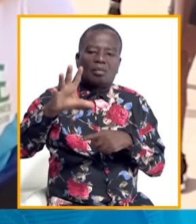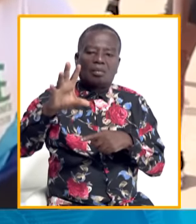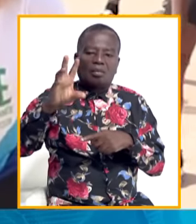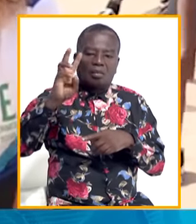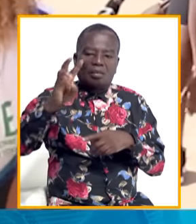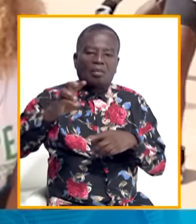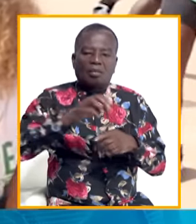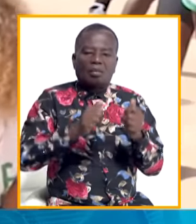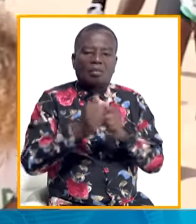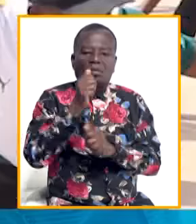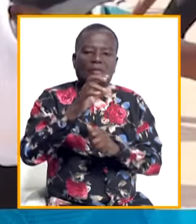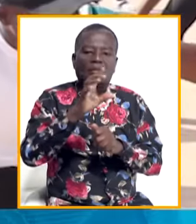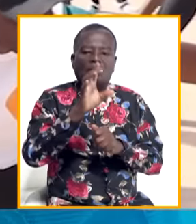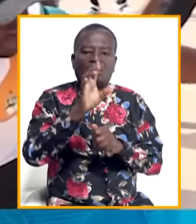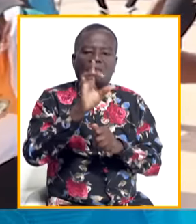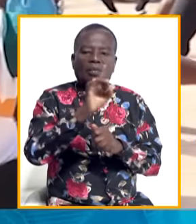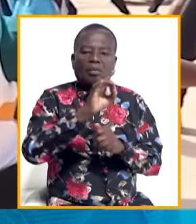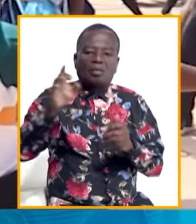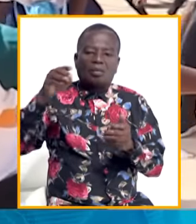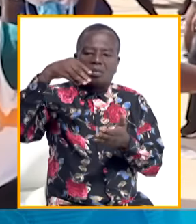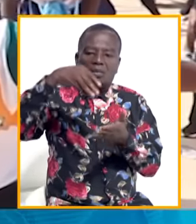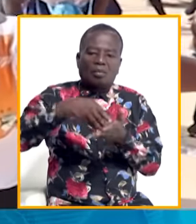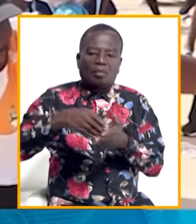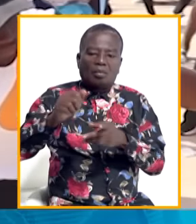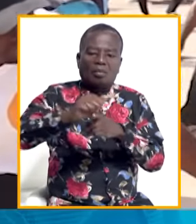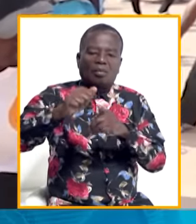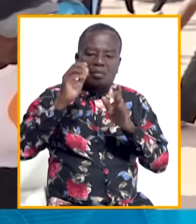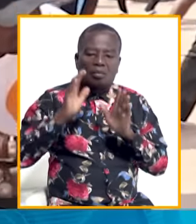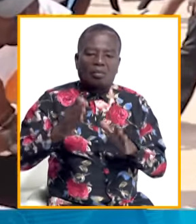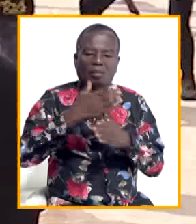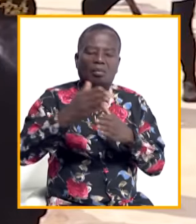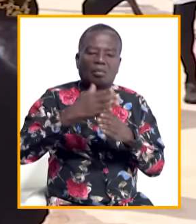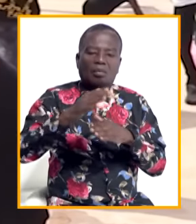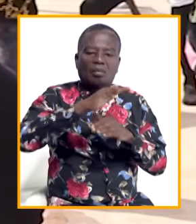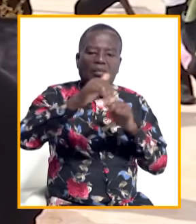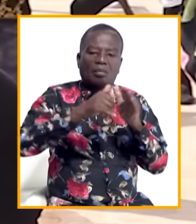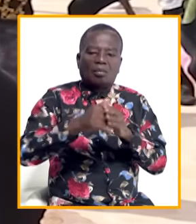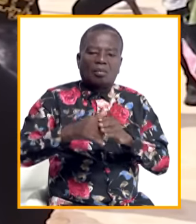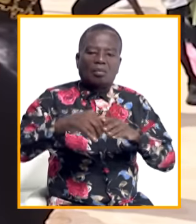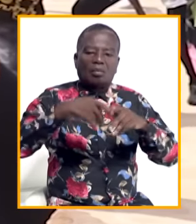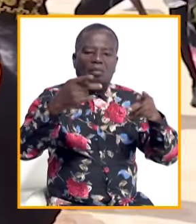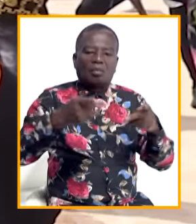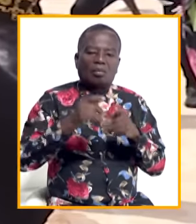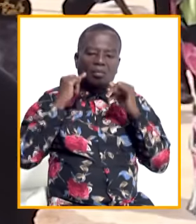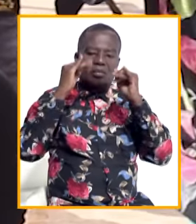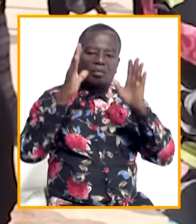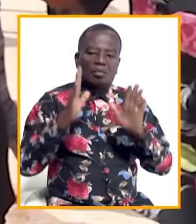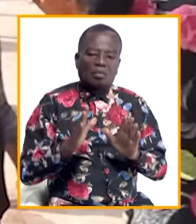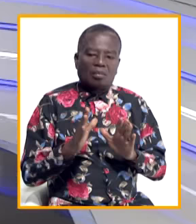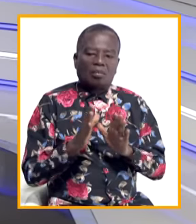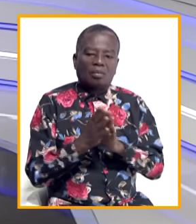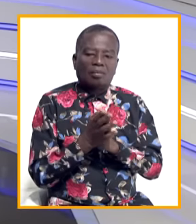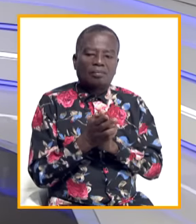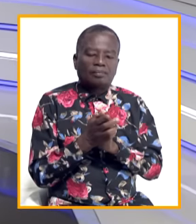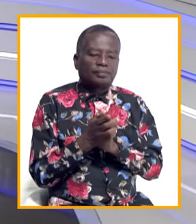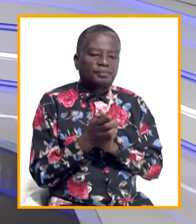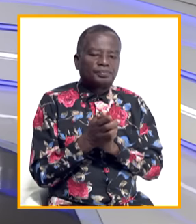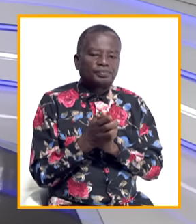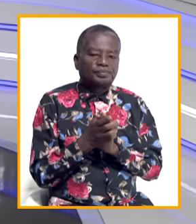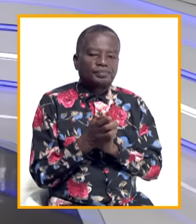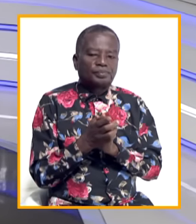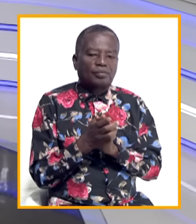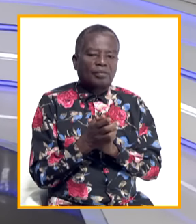et plus de 800 000 pratiquants au moins par semaine repartis sur l'ensemble du territoire ivoirien.